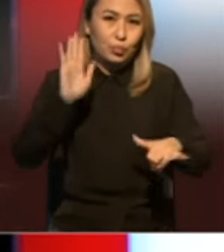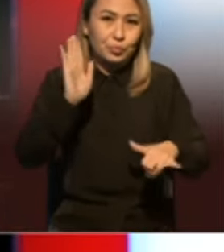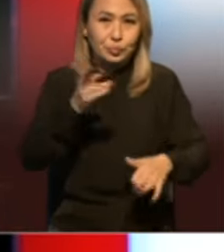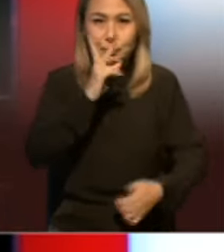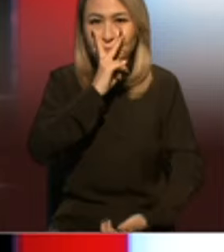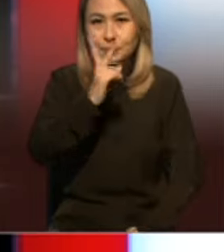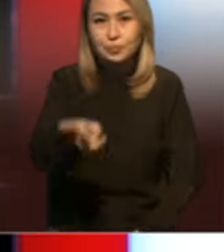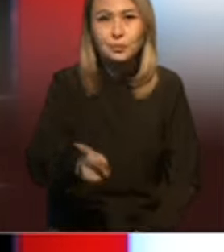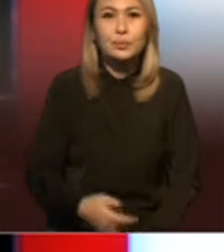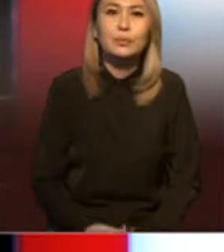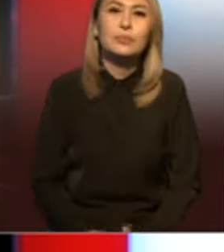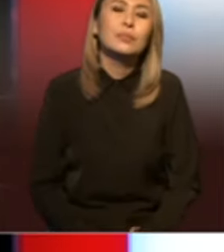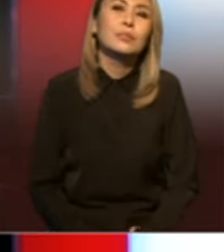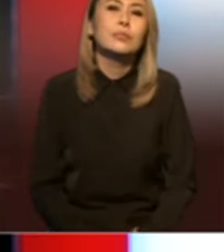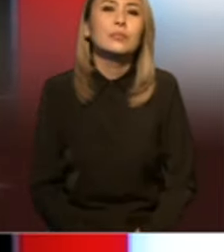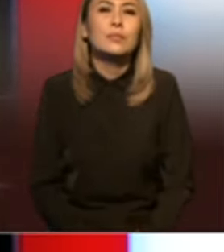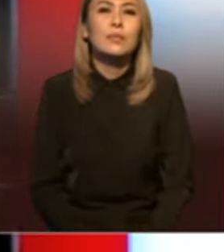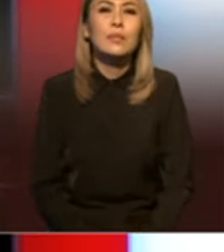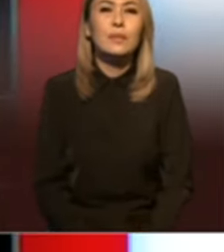енді.